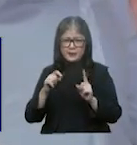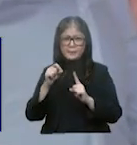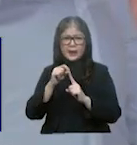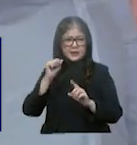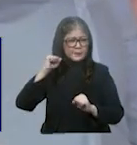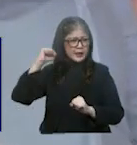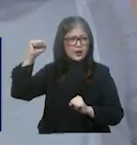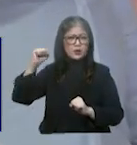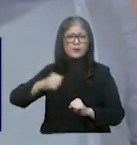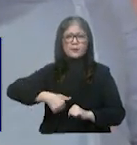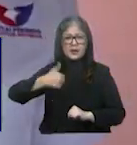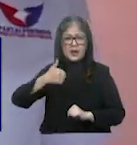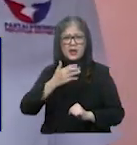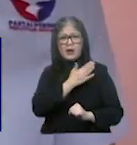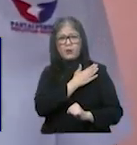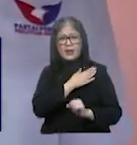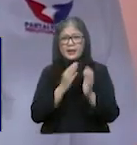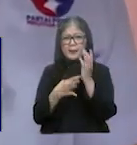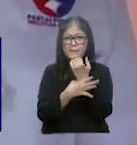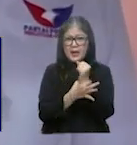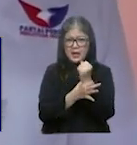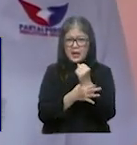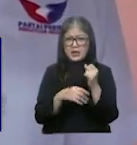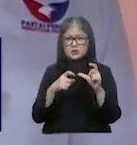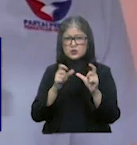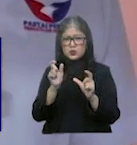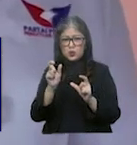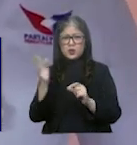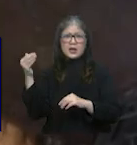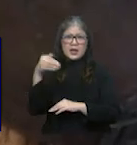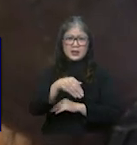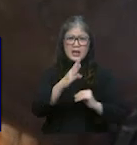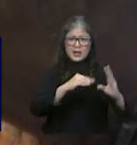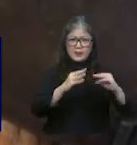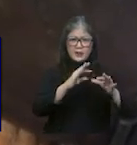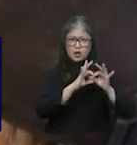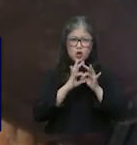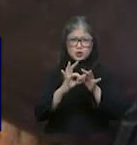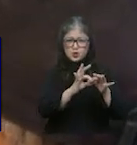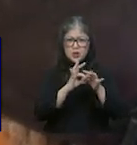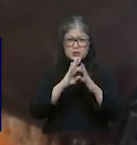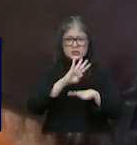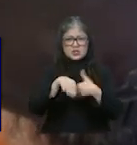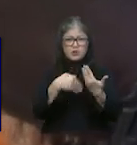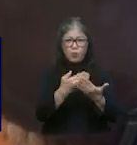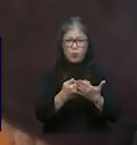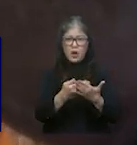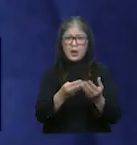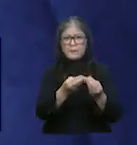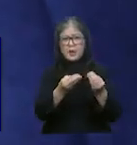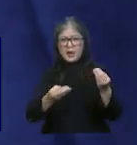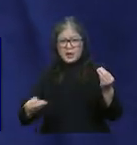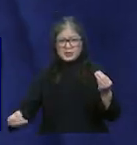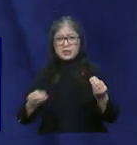Sementara itu di Kabupaten Magelang, Susaning Tias juga hadir dalam rapat konsolidasi dan koordinasi dengan pengurus serta seluruh kader Partai Perindo se-Kabupaten